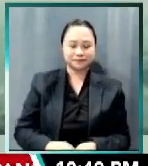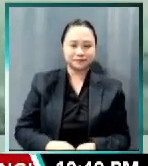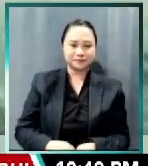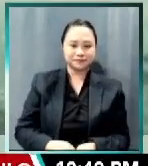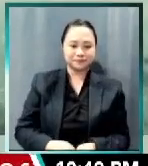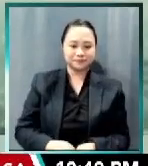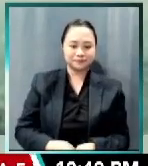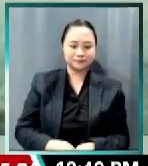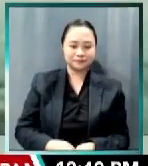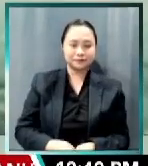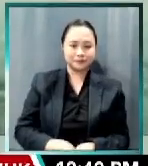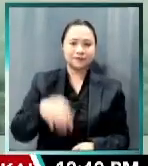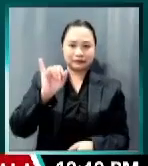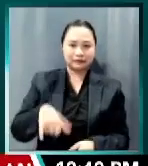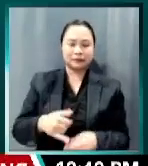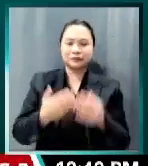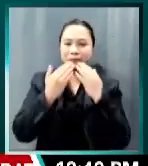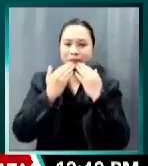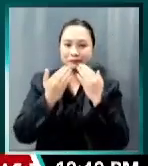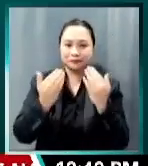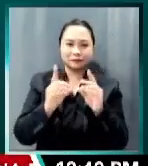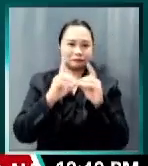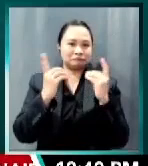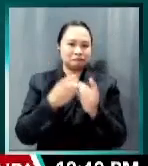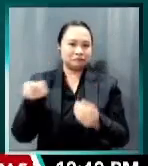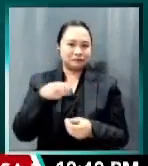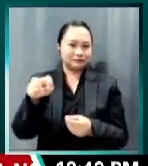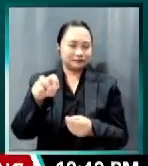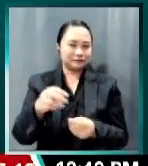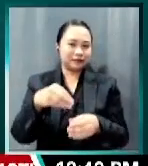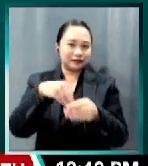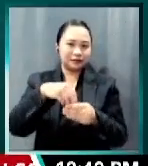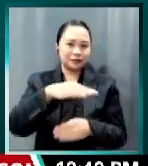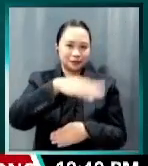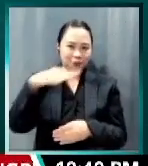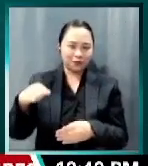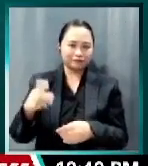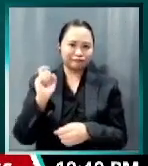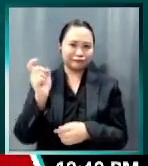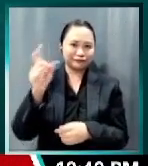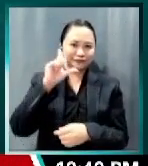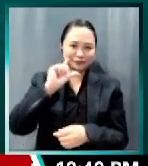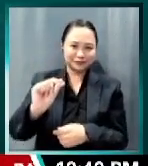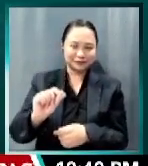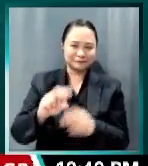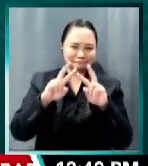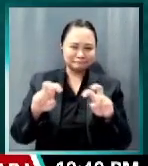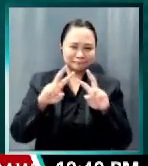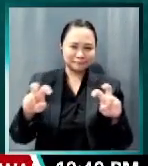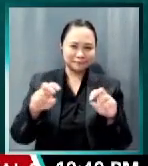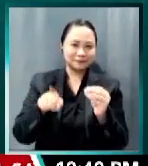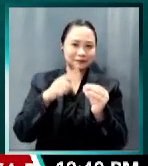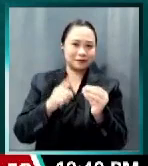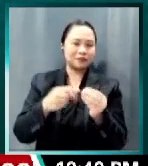Nagpapasalamat naman ng Department of Tourism sa LGU ng Bohol sa agarang pag-imbestiga at pag-aksyon sa insidente.